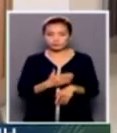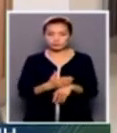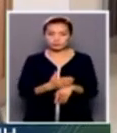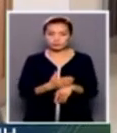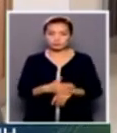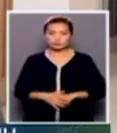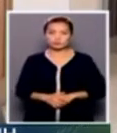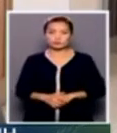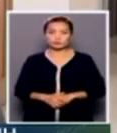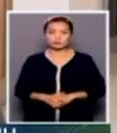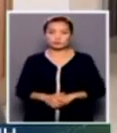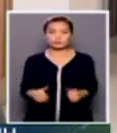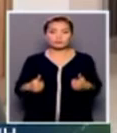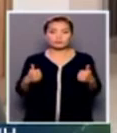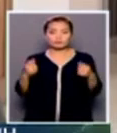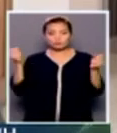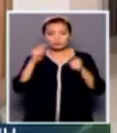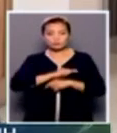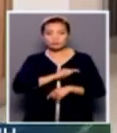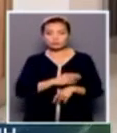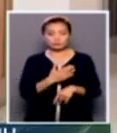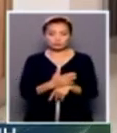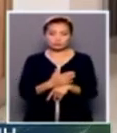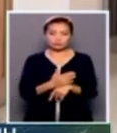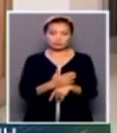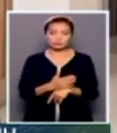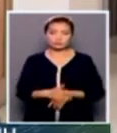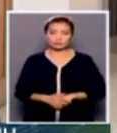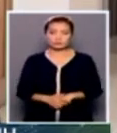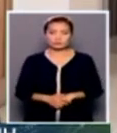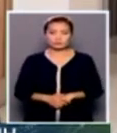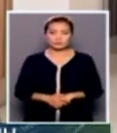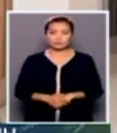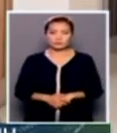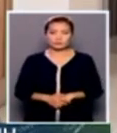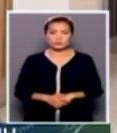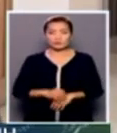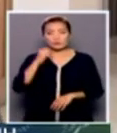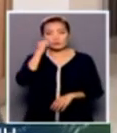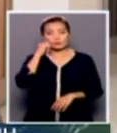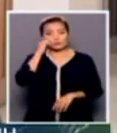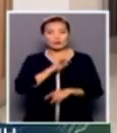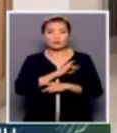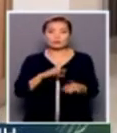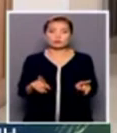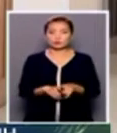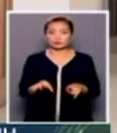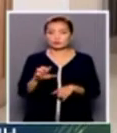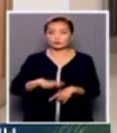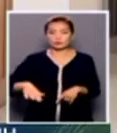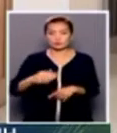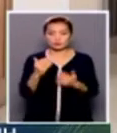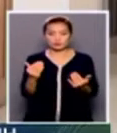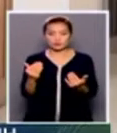Сол шаруалармен таныстым. Мына кеше қарттар күніне байланысты облыс